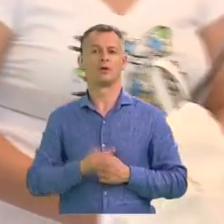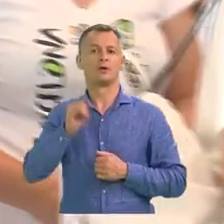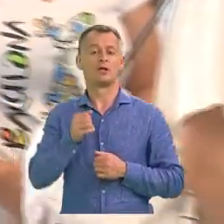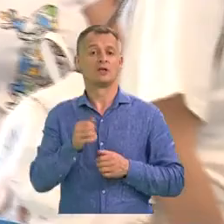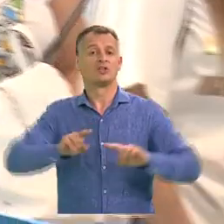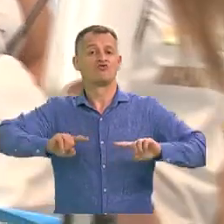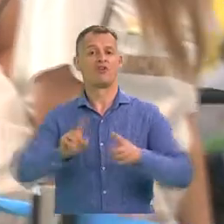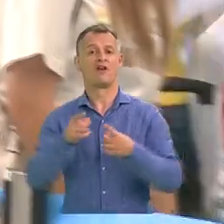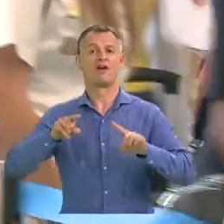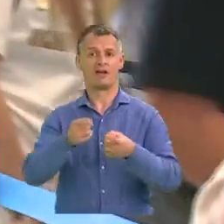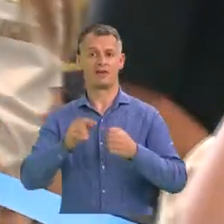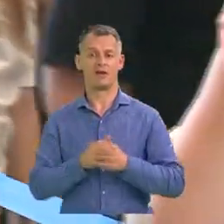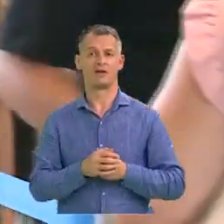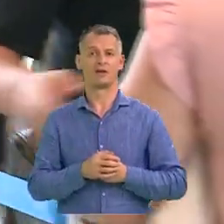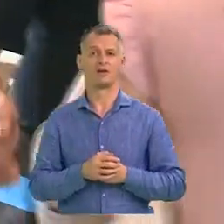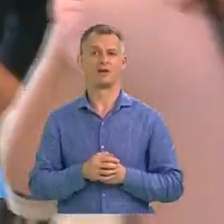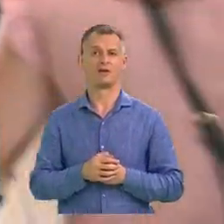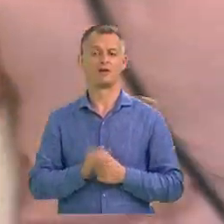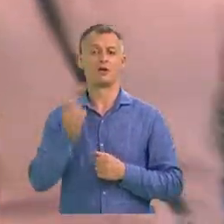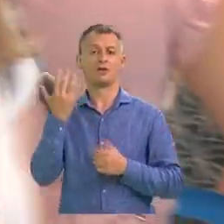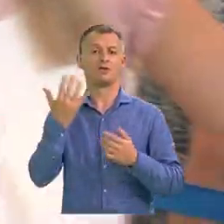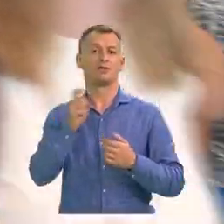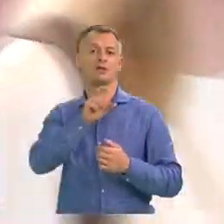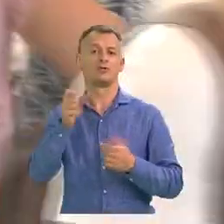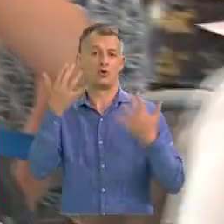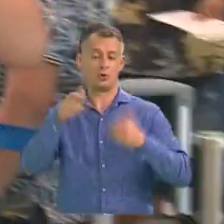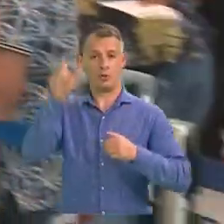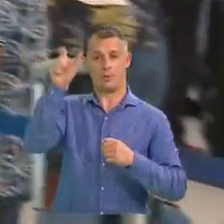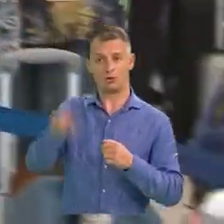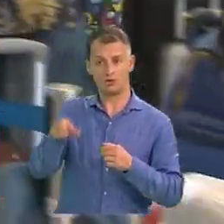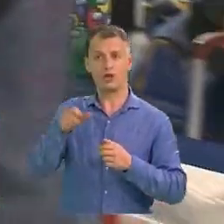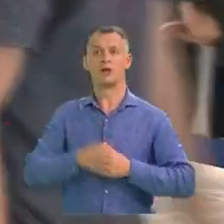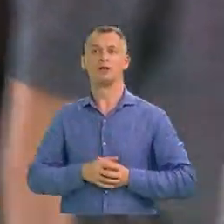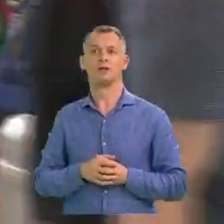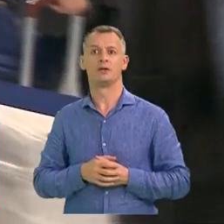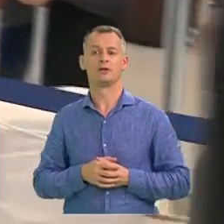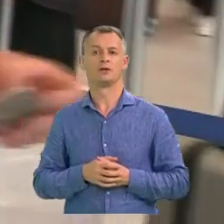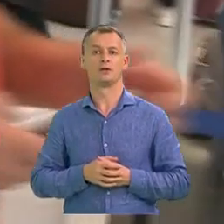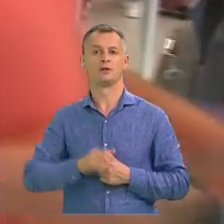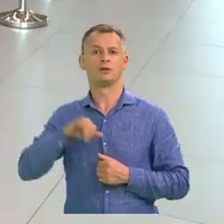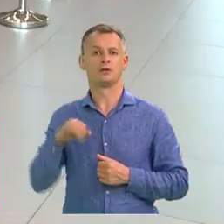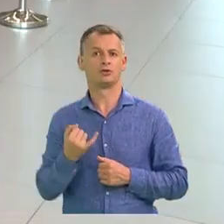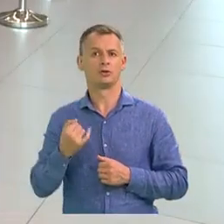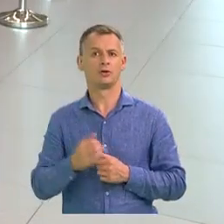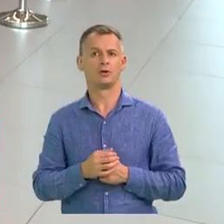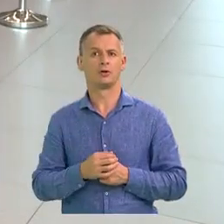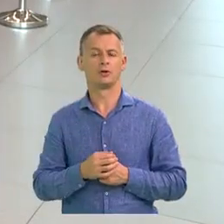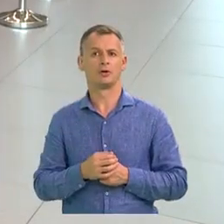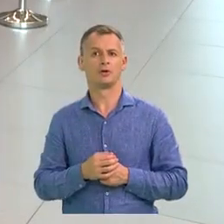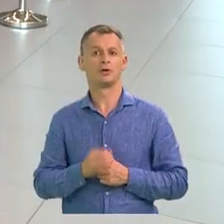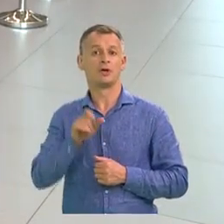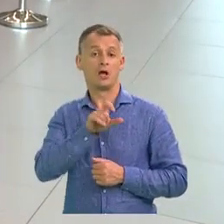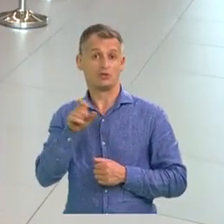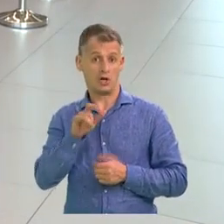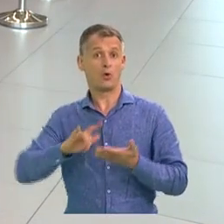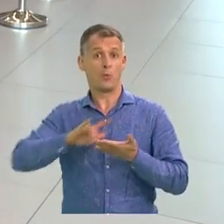generat însă de creșterea explozivă a numărului de pasageri, dar și de o lipsă de personal, care nu este asociată lipsei de personal din cadrul aeroportului,